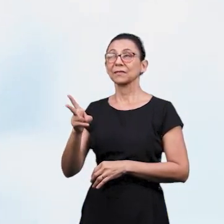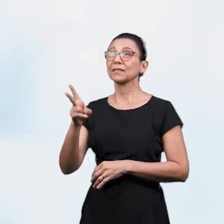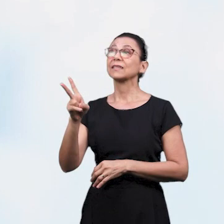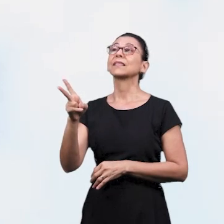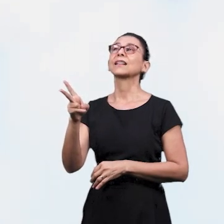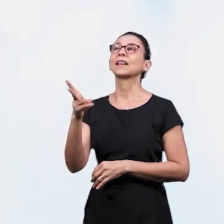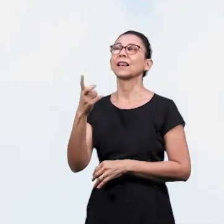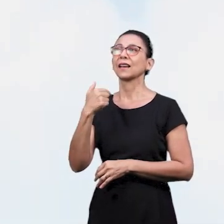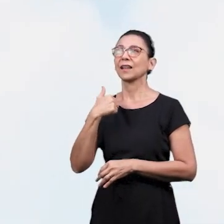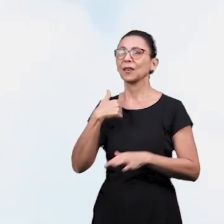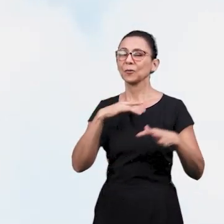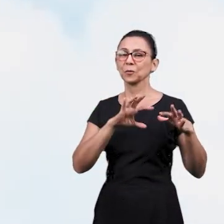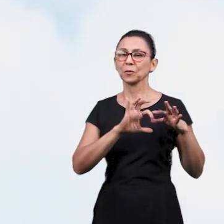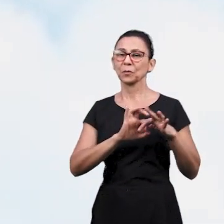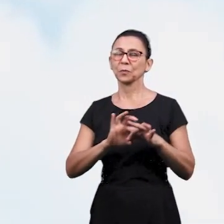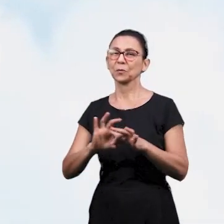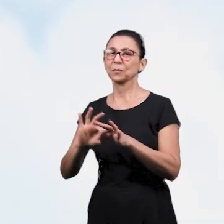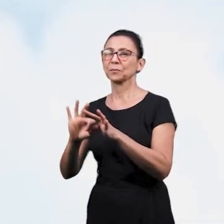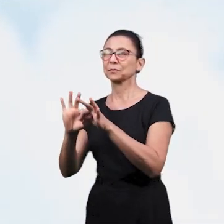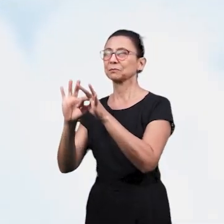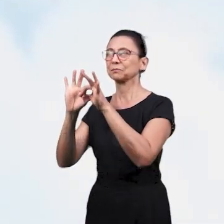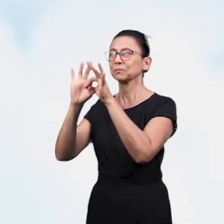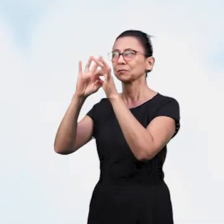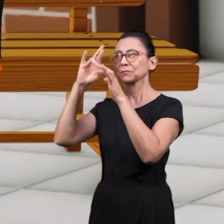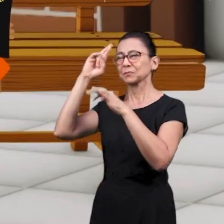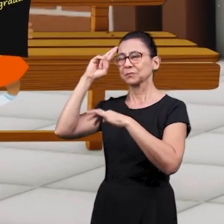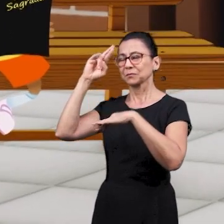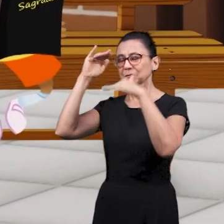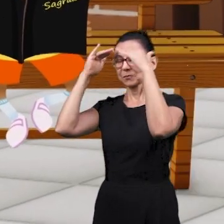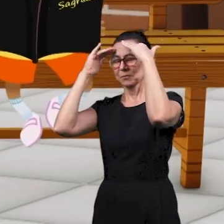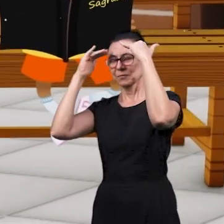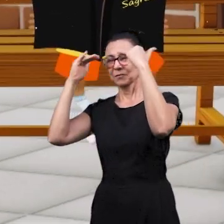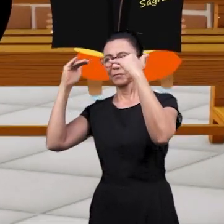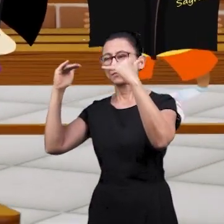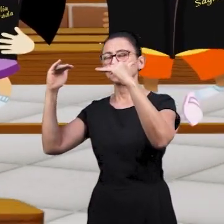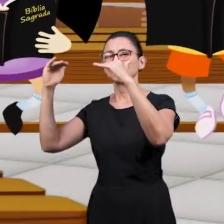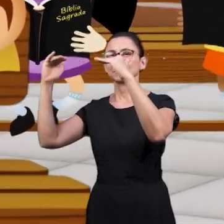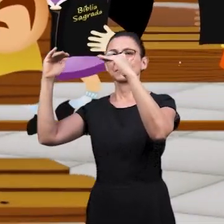Дай мне с Тобой ходить всегда.